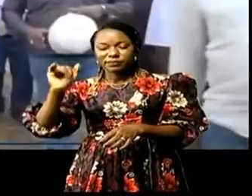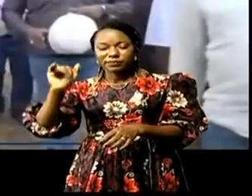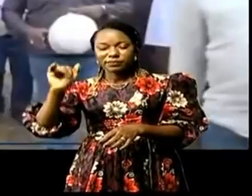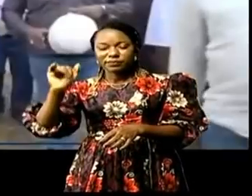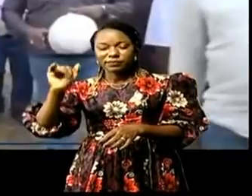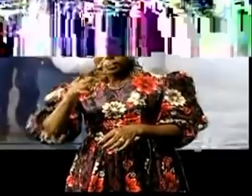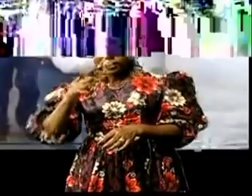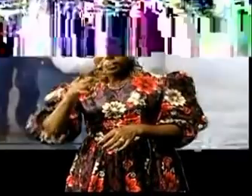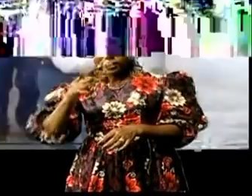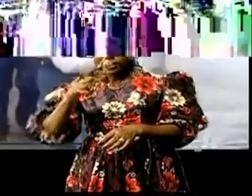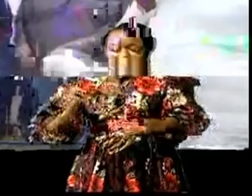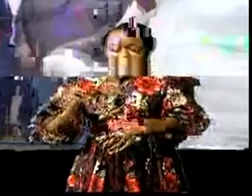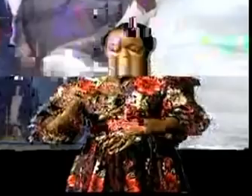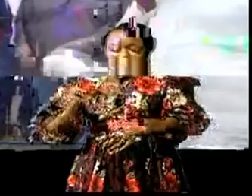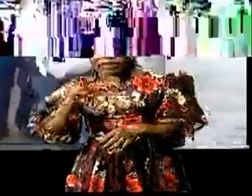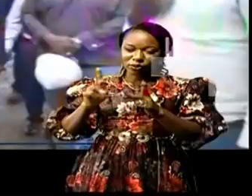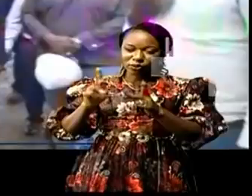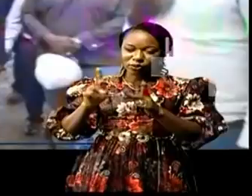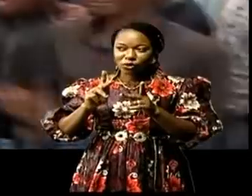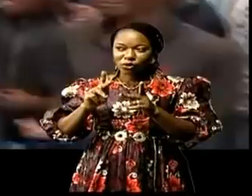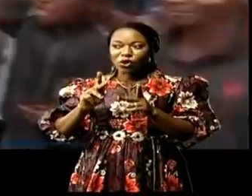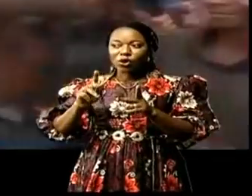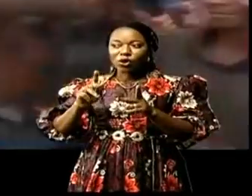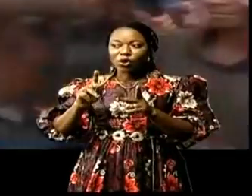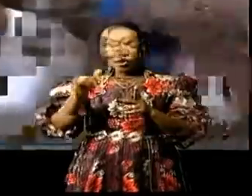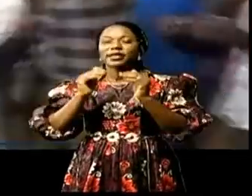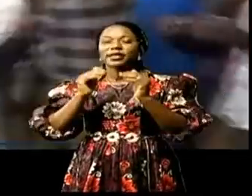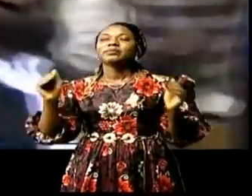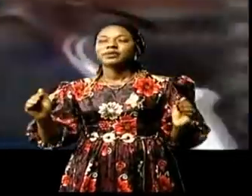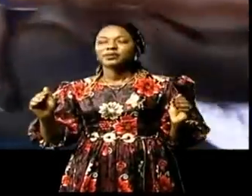la population de la ville montagneuse à l'apaisement.